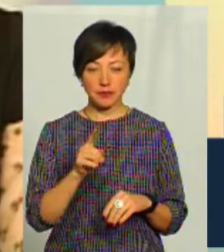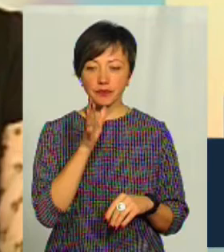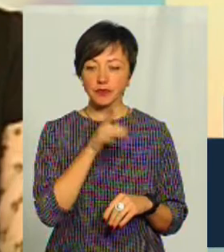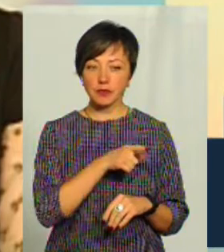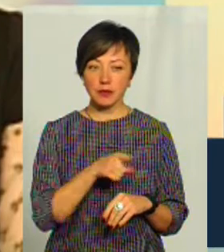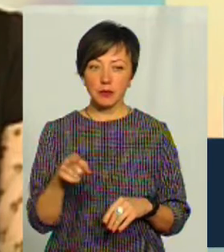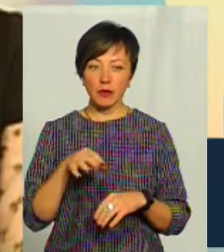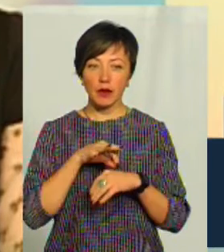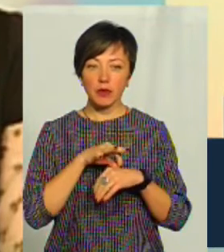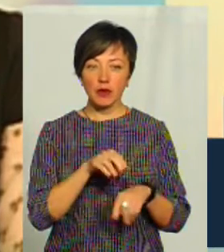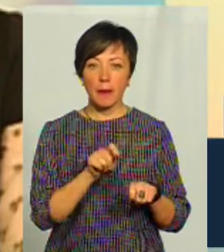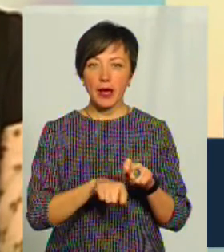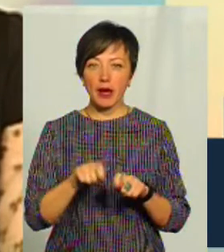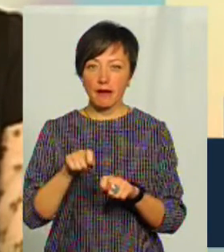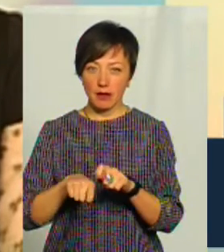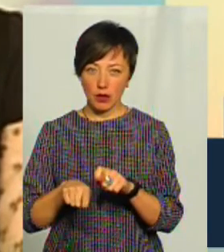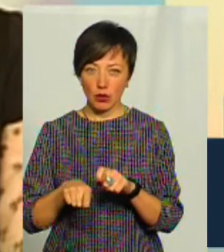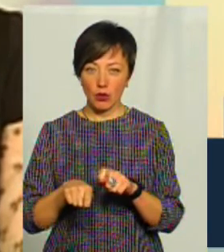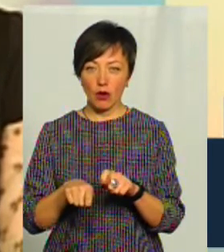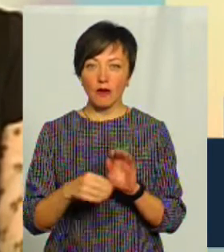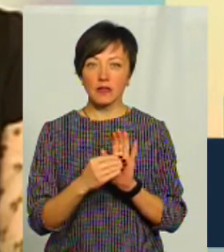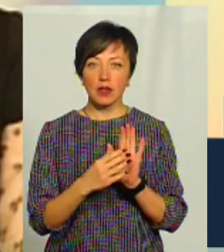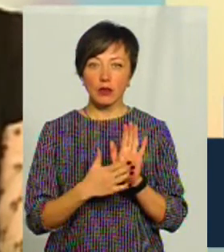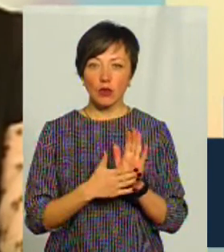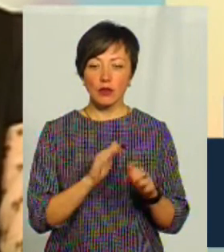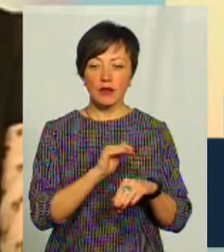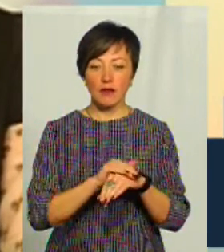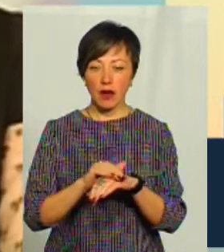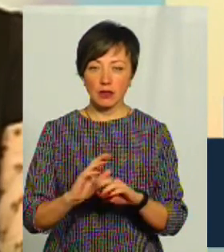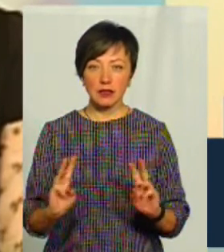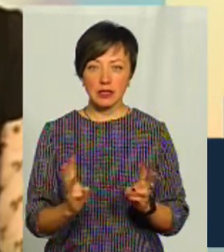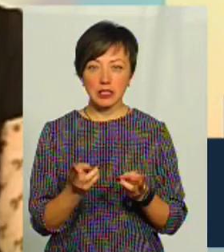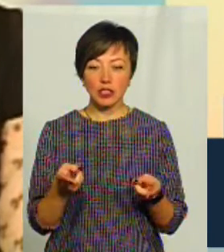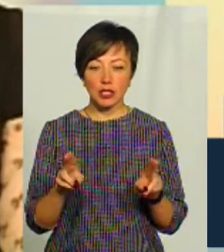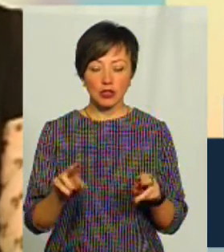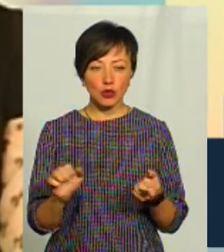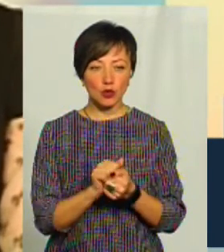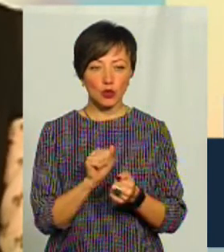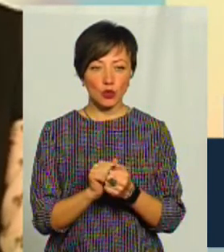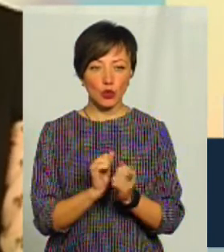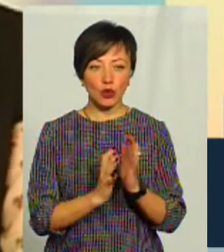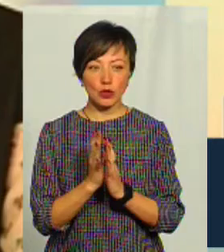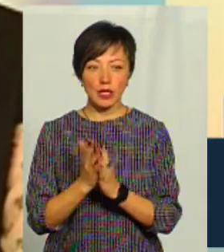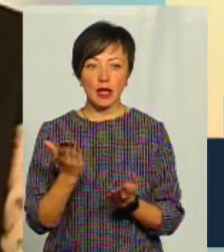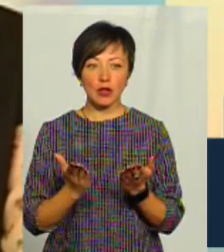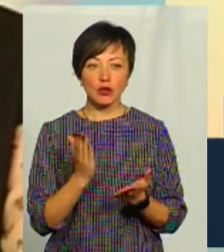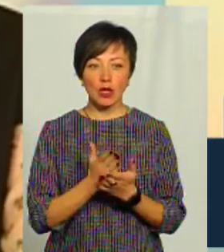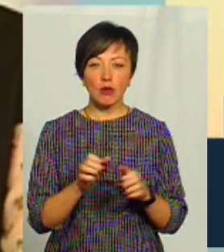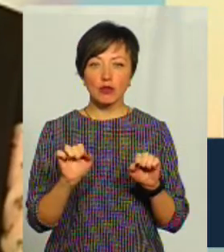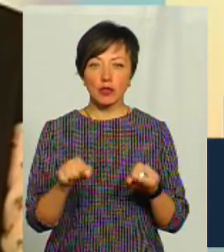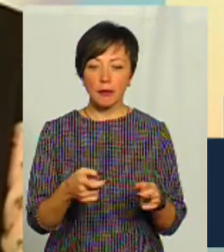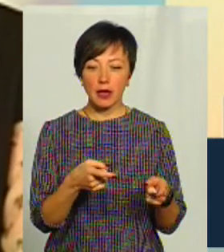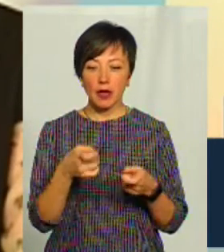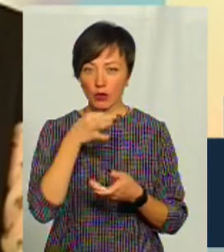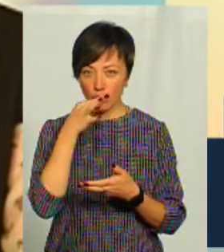Під час проведення рейдових перевірок встановлюються факти спалювання залишків сухої рослинності. І якщо є можливість притягнення